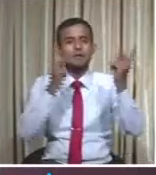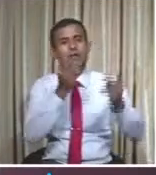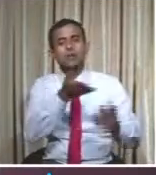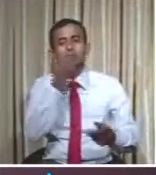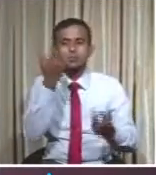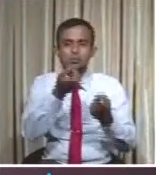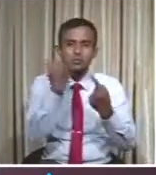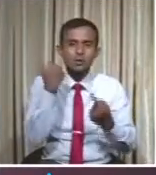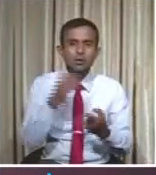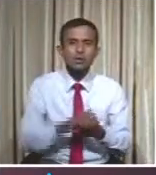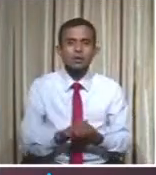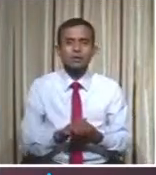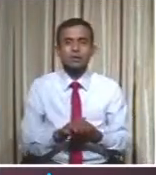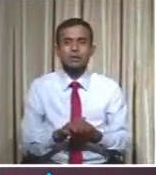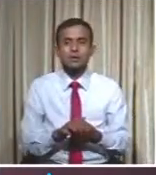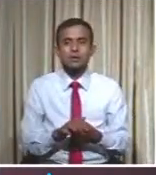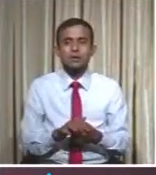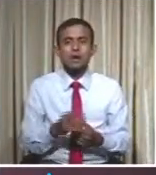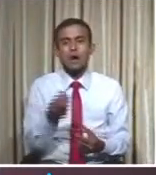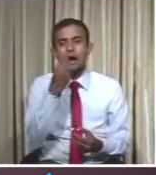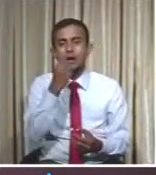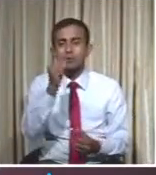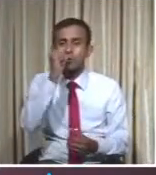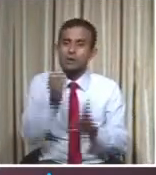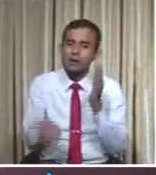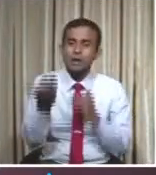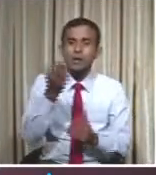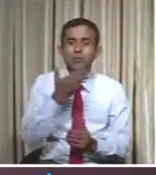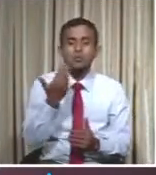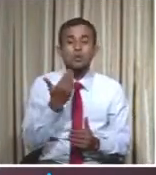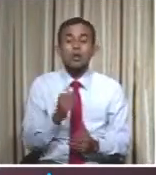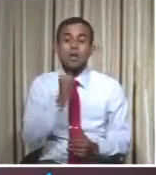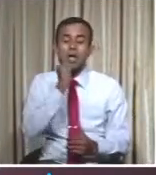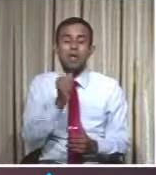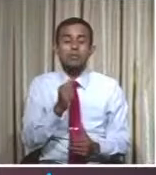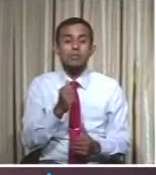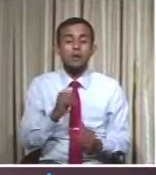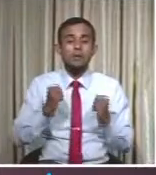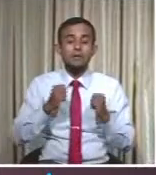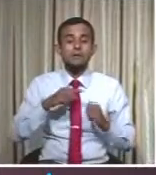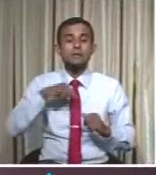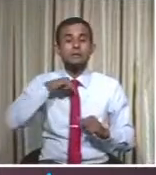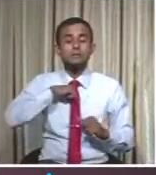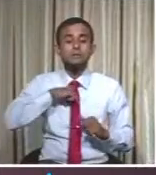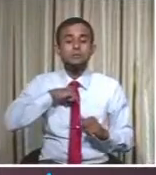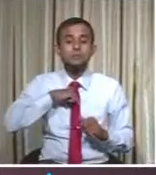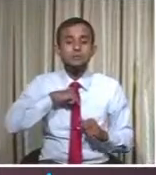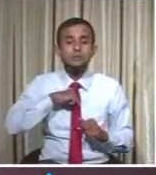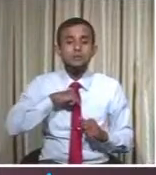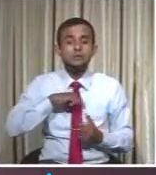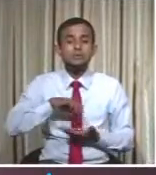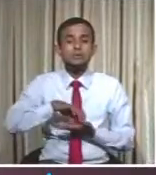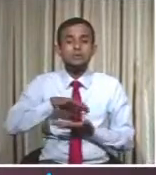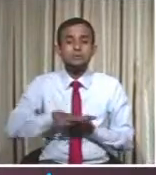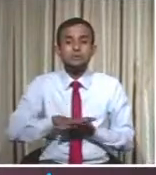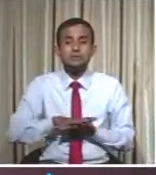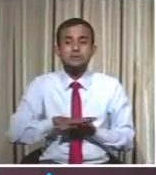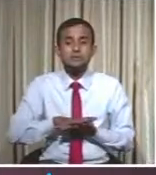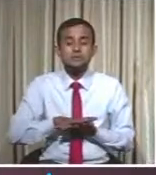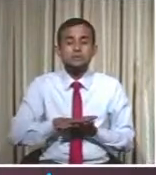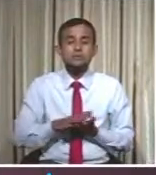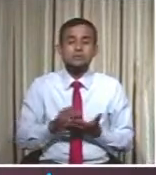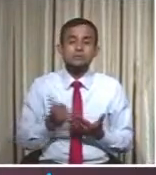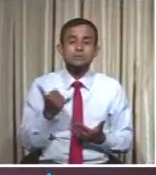පුළුවන් කන්න බොන්න යන්න පුළුවන් නමුත් ඇත්තටම අපේ ජීවිත දිහා බැලුවම ස්ථාවර වශයෙන් හෝ